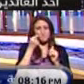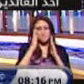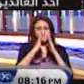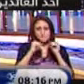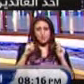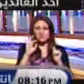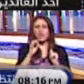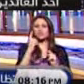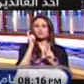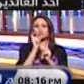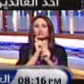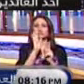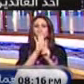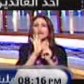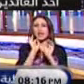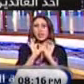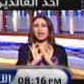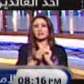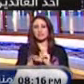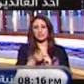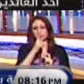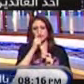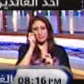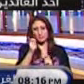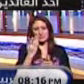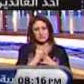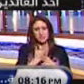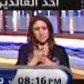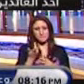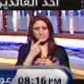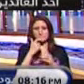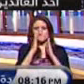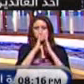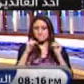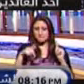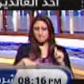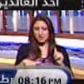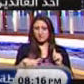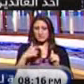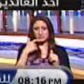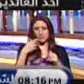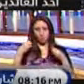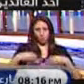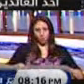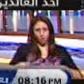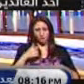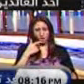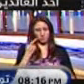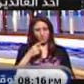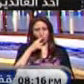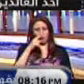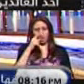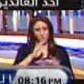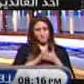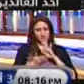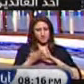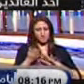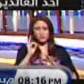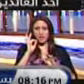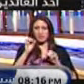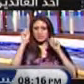بيجري وراه، كله بيسأل فيه ليه. يعني احنا عندنا قنصل بنسمع عليه ان هو راجل محترم 100%، ليه ما سألش